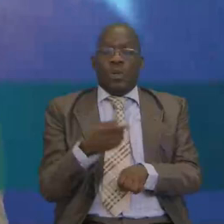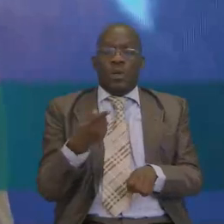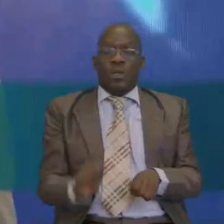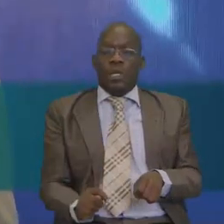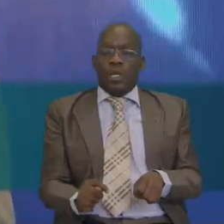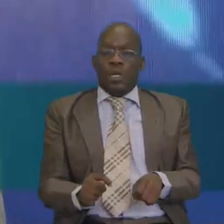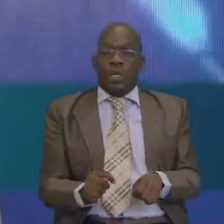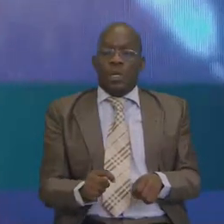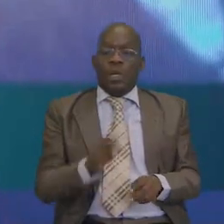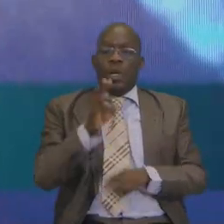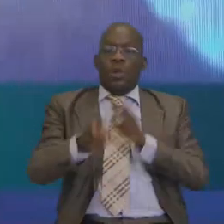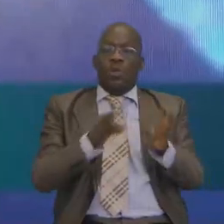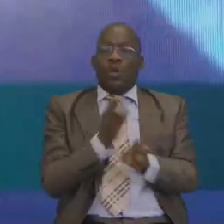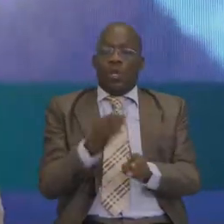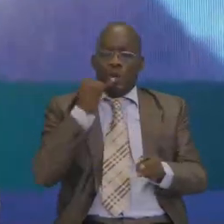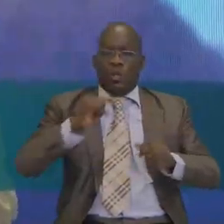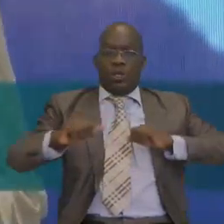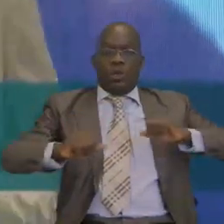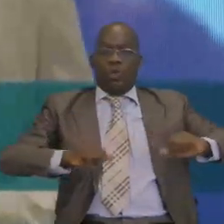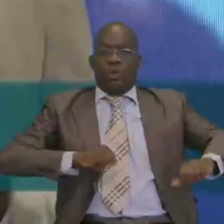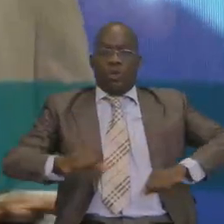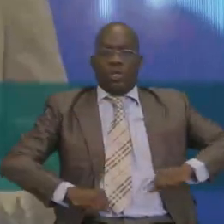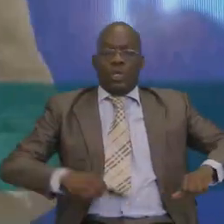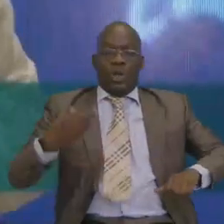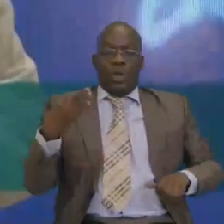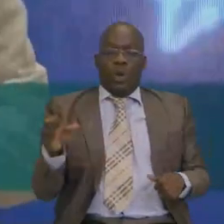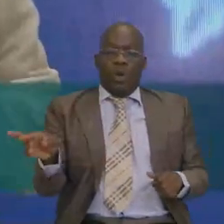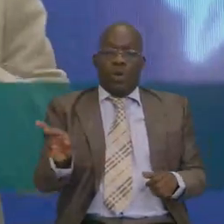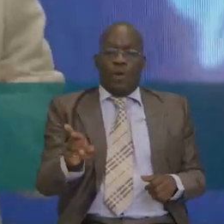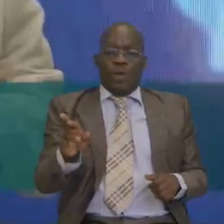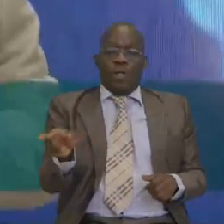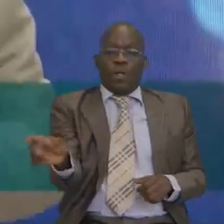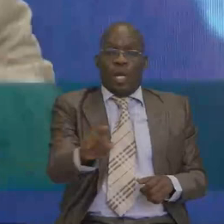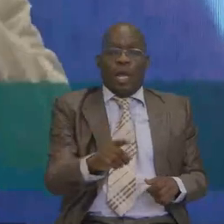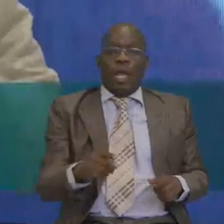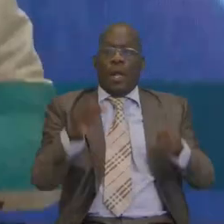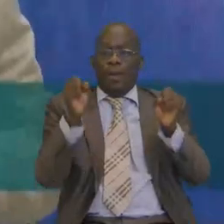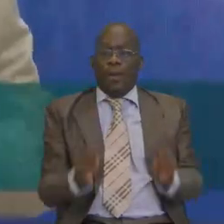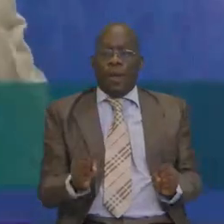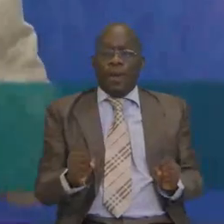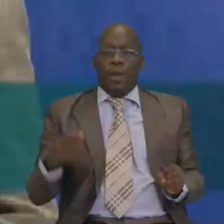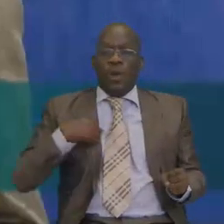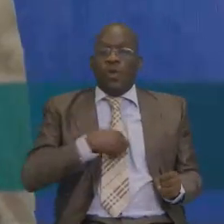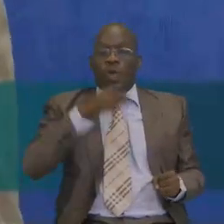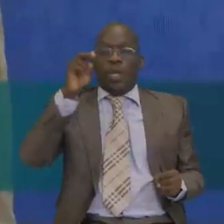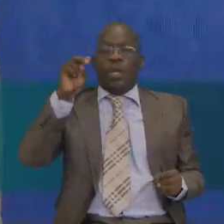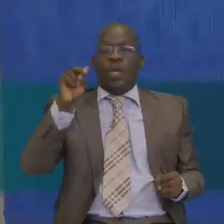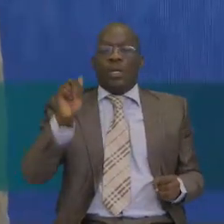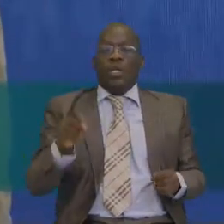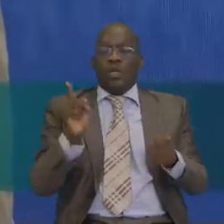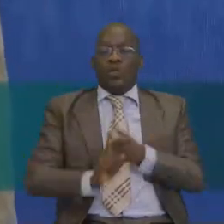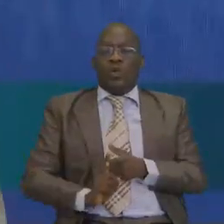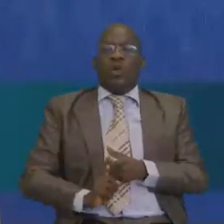Le monde se vante de ses pouvoirs. Et nous avons besoin de dégonfler